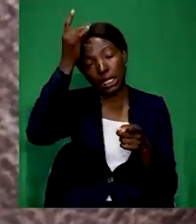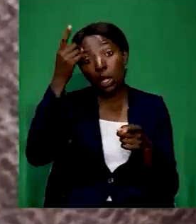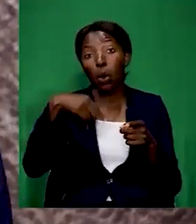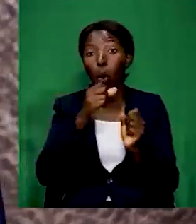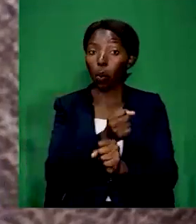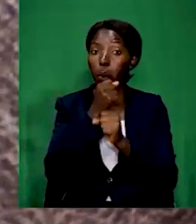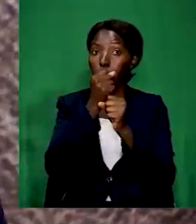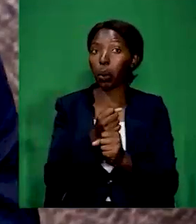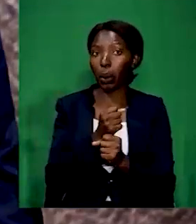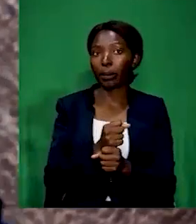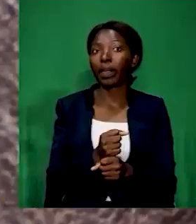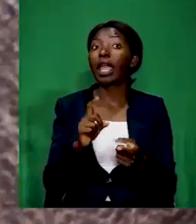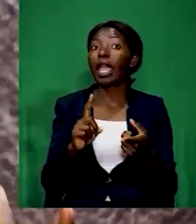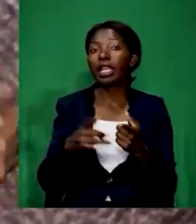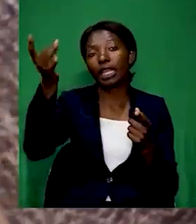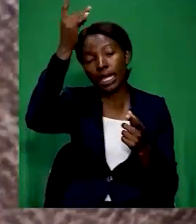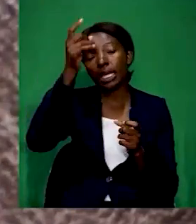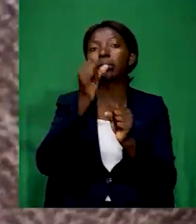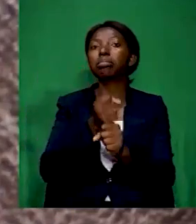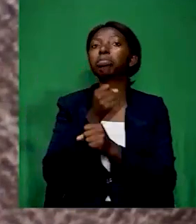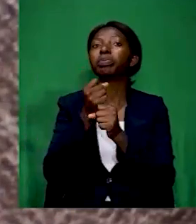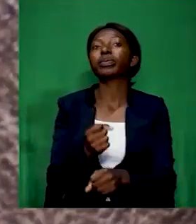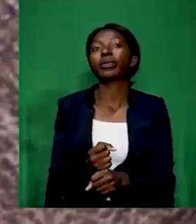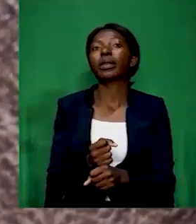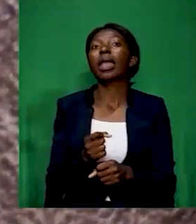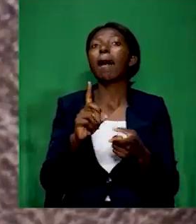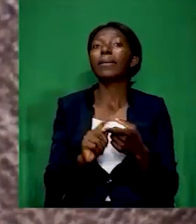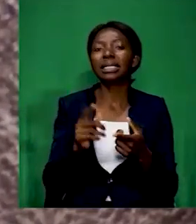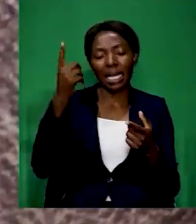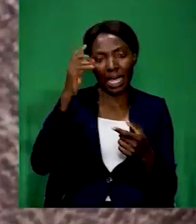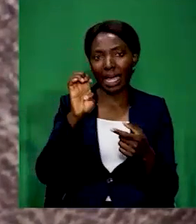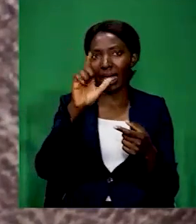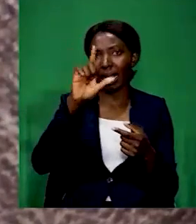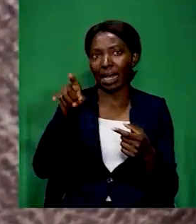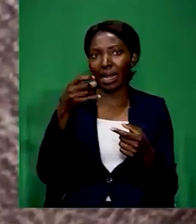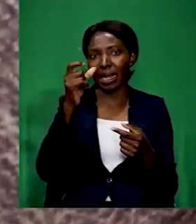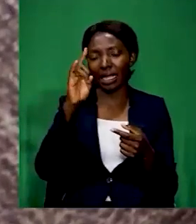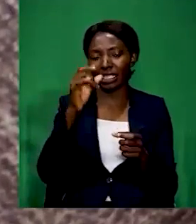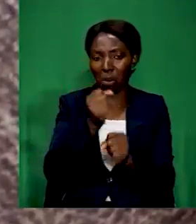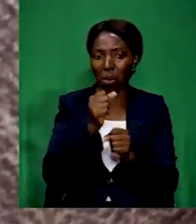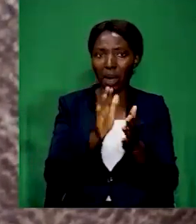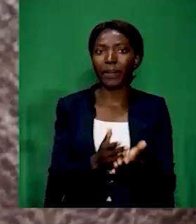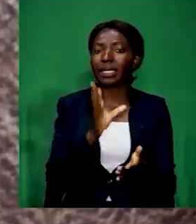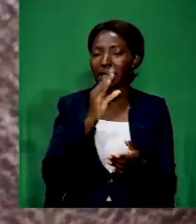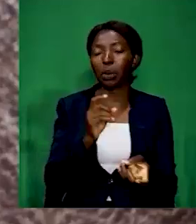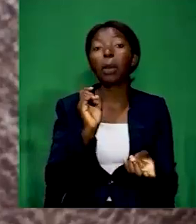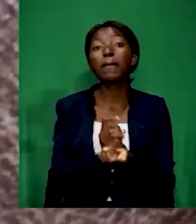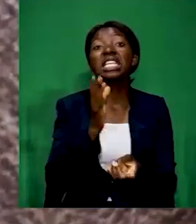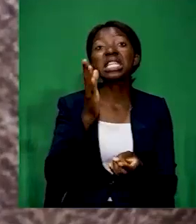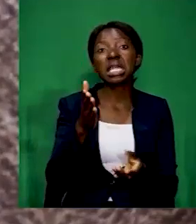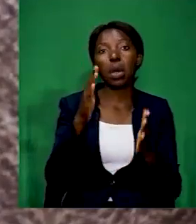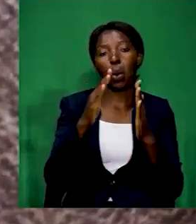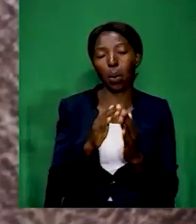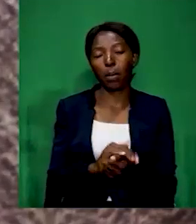pindai mungoro. Mambo opinda mungoro. Asi anangoro. Oti mambo tonosangana